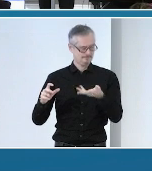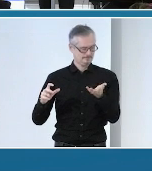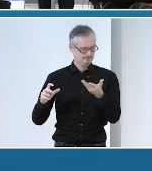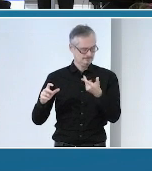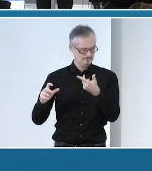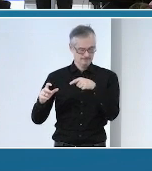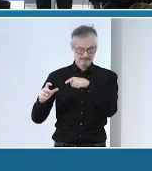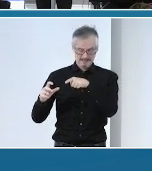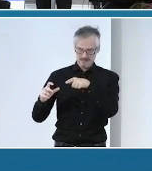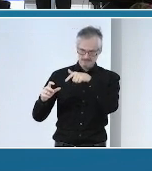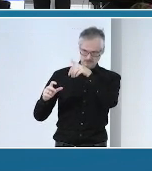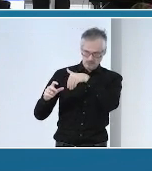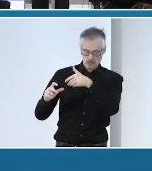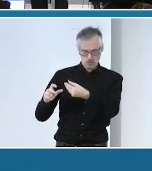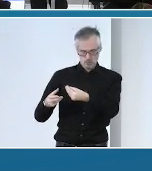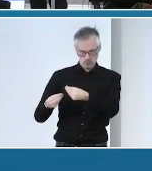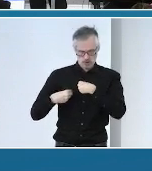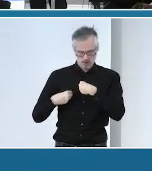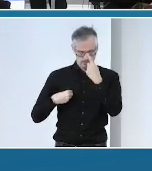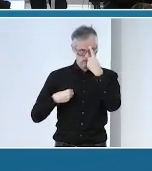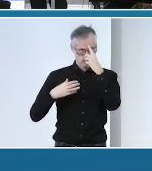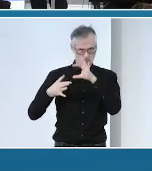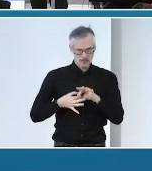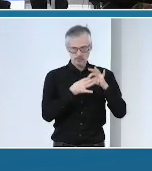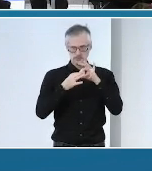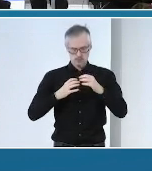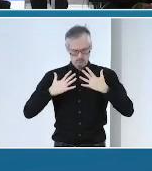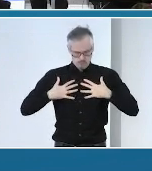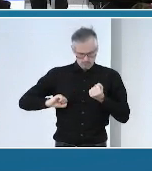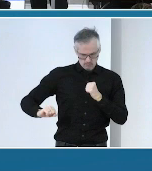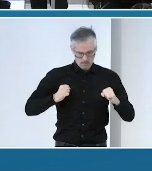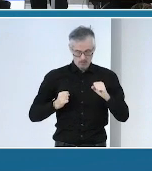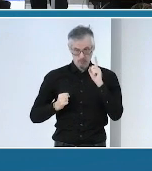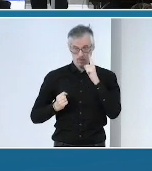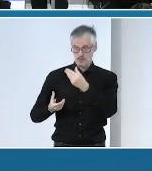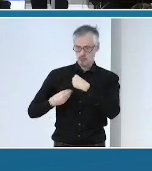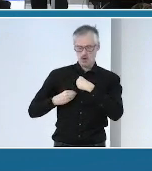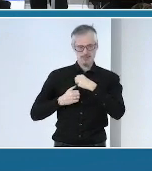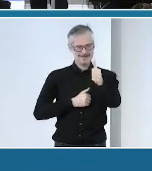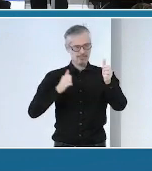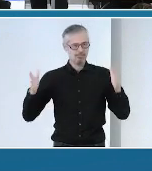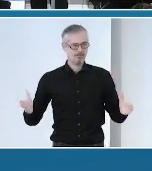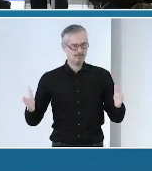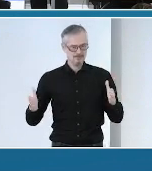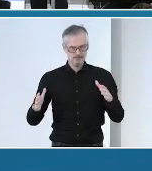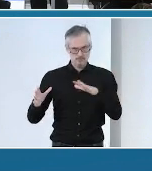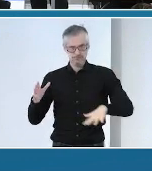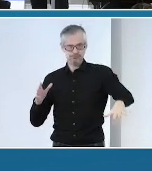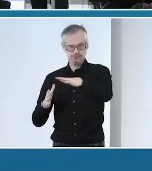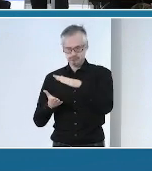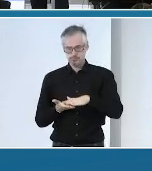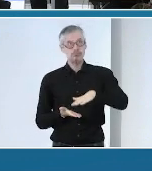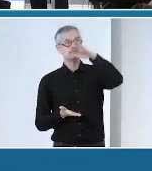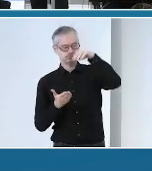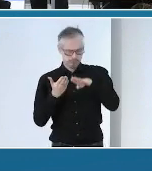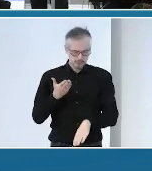qui permet la cohérence, voilà, qui permet la cohérence du mouvement parce qu'il forme le cadre, voilà, il donne le cadre de